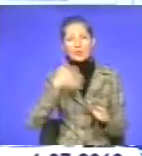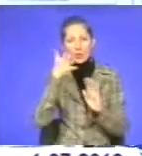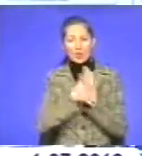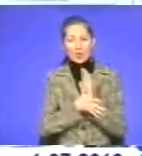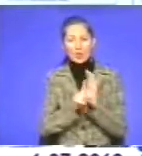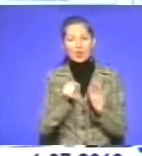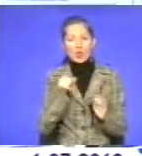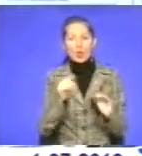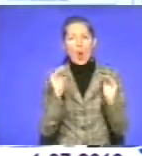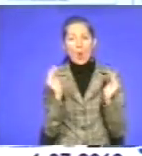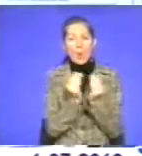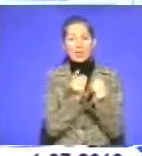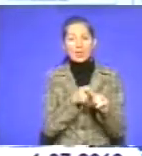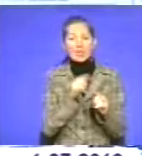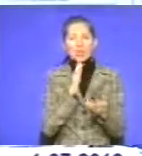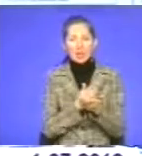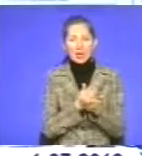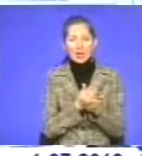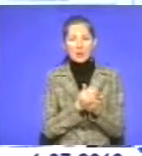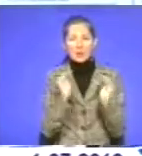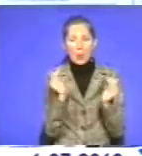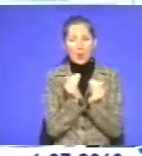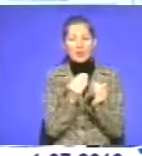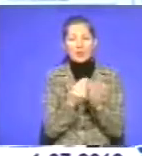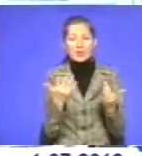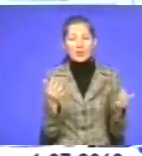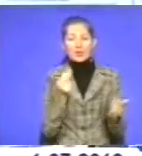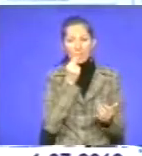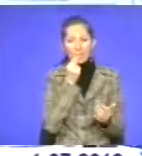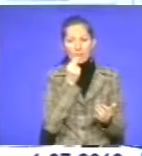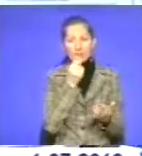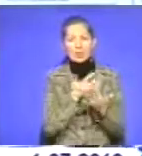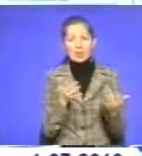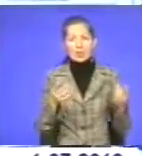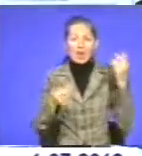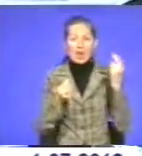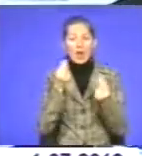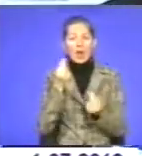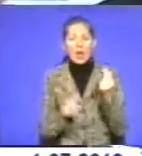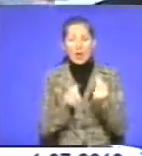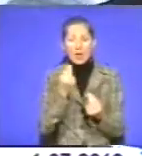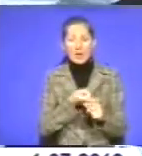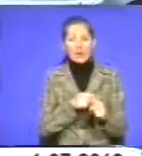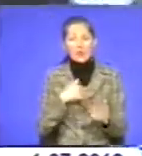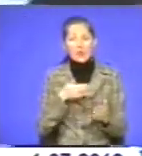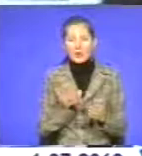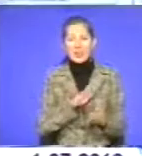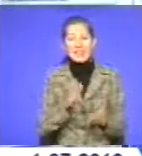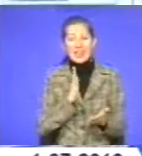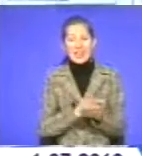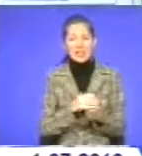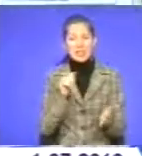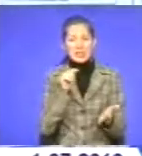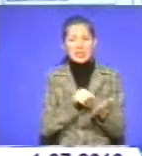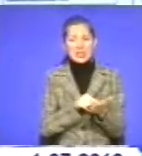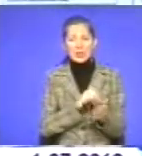що ті обмеження, які є, обмеження від певних страв, обмеження від певних забав, від яких ми відмовляємося, вони не є самоціллю,